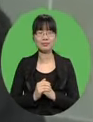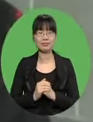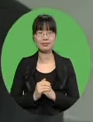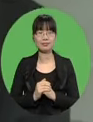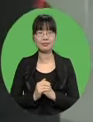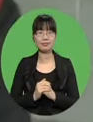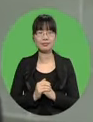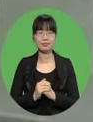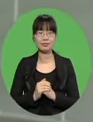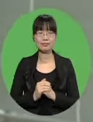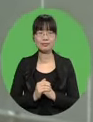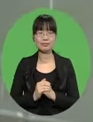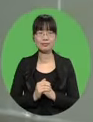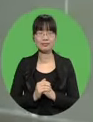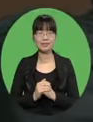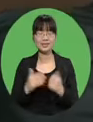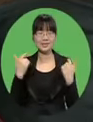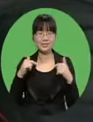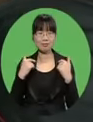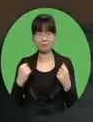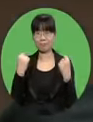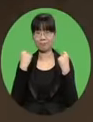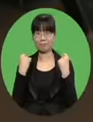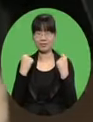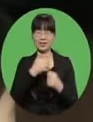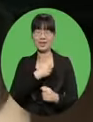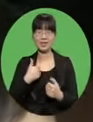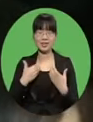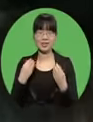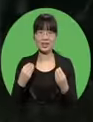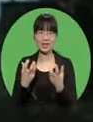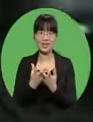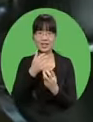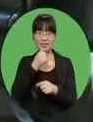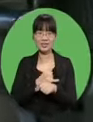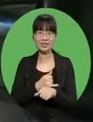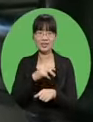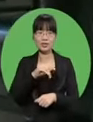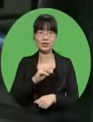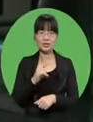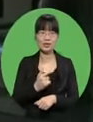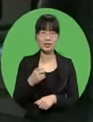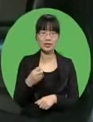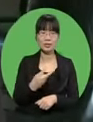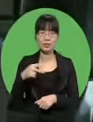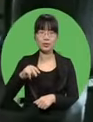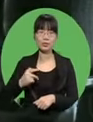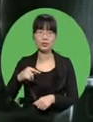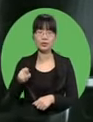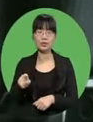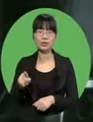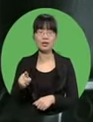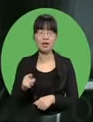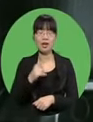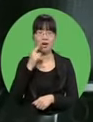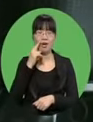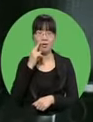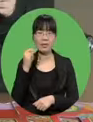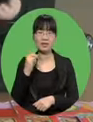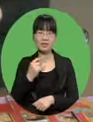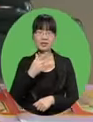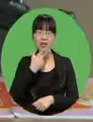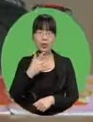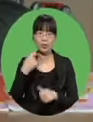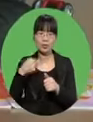The people on the bus. 늘 씩씩하고 자신감 넘치는 준현이와 준서. 엄마는 영어 교육